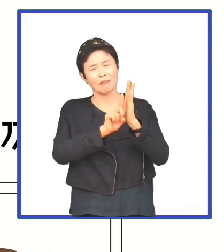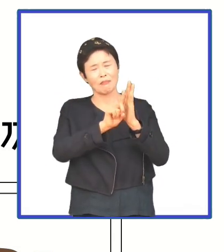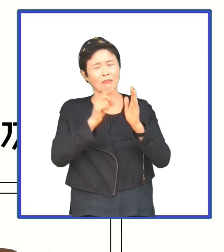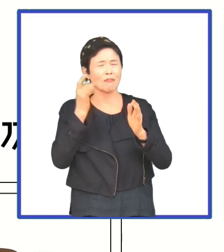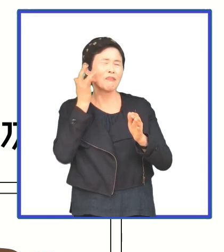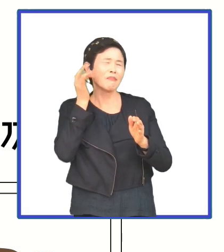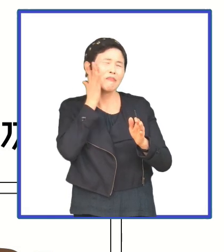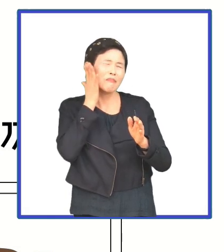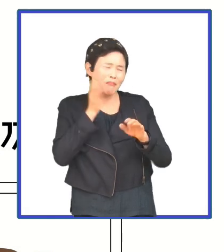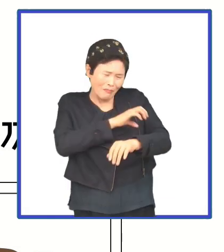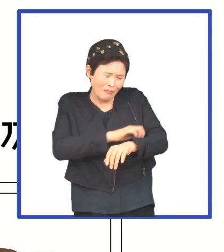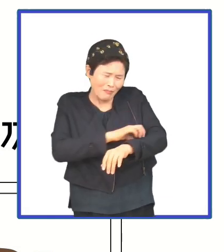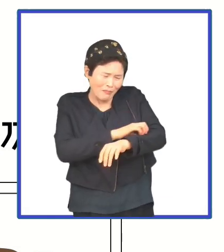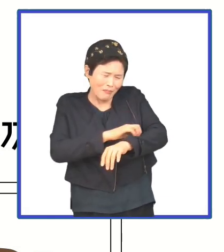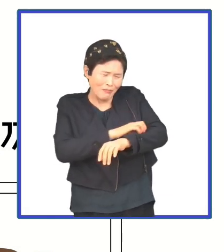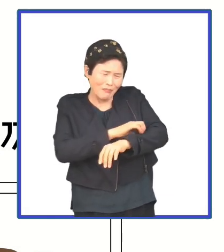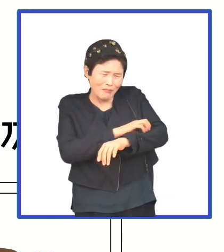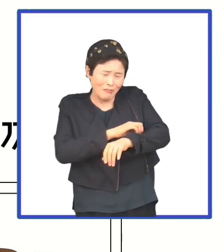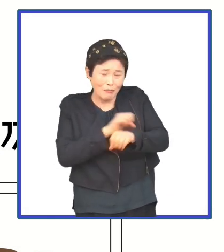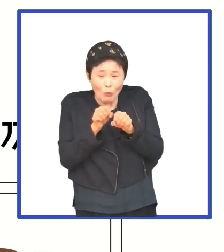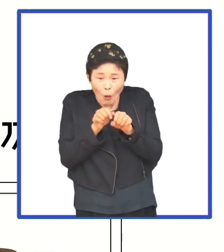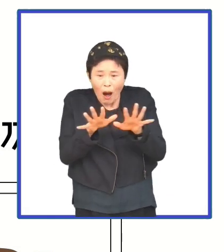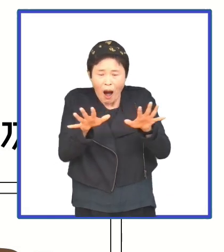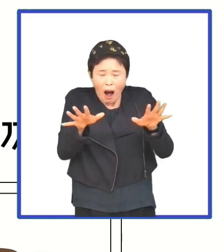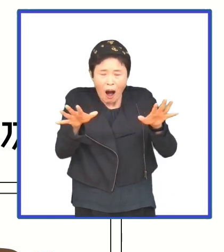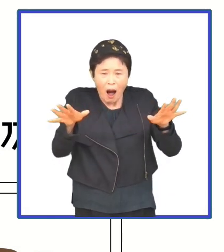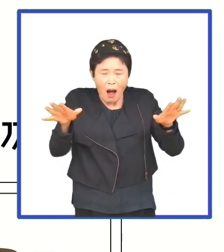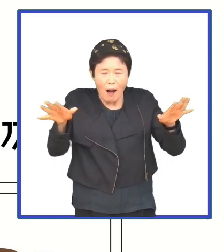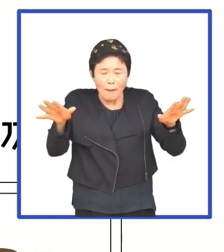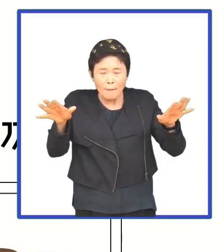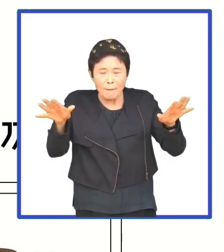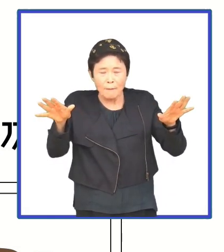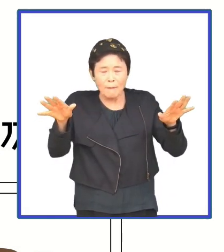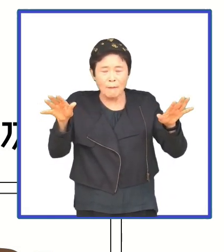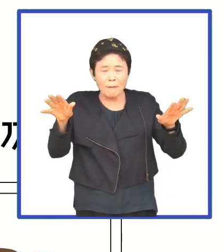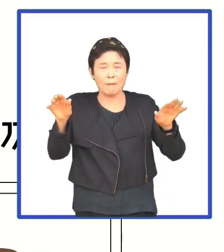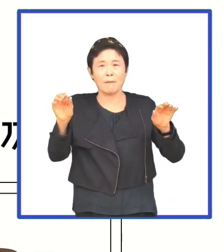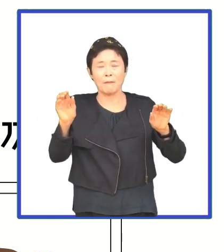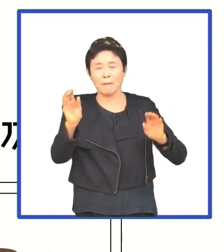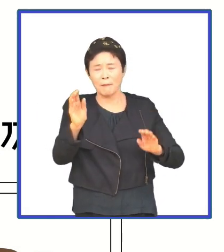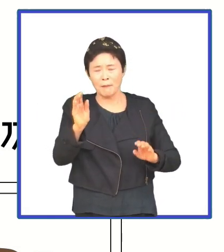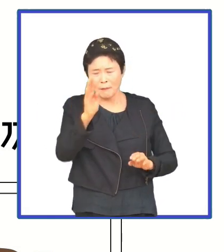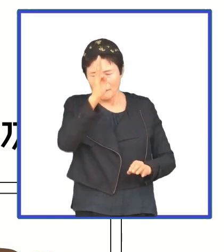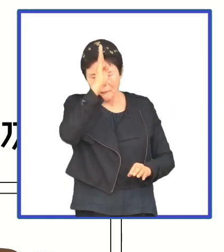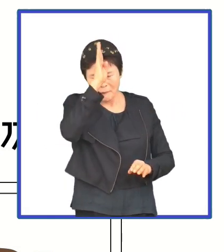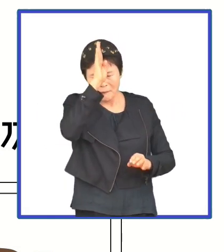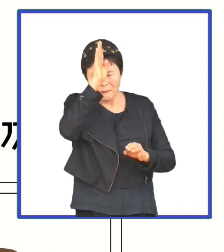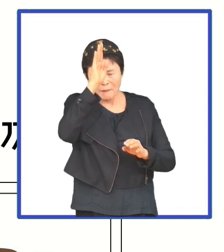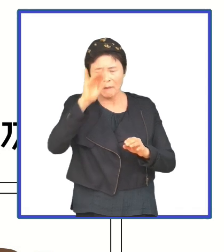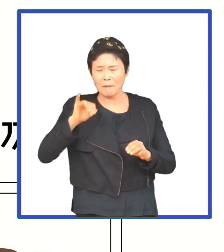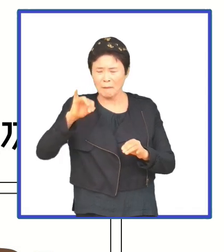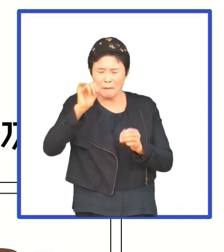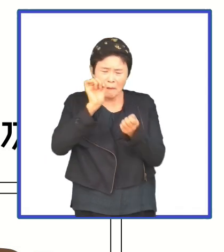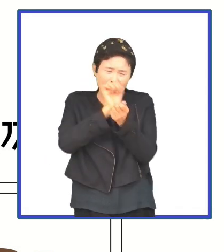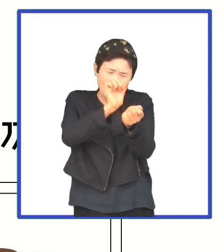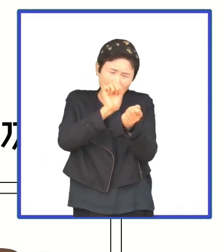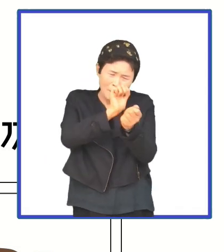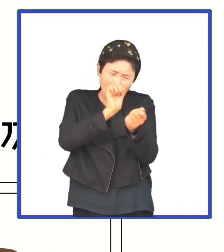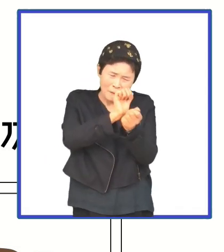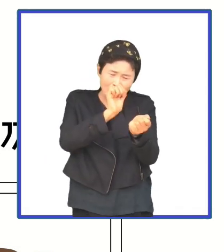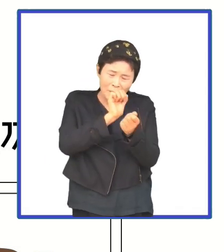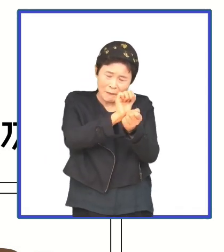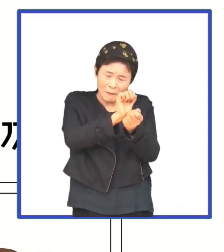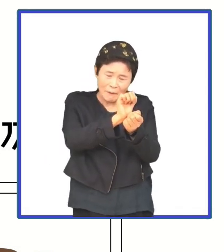진드기가 활발하게 살 수 있는 환경이 많아지고 있어요. 모기와 진드기는 병균과 바이러스를 옮길 수 있는 위험이